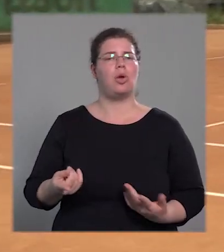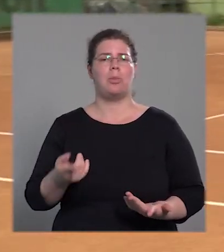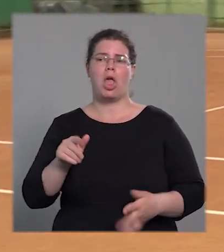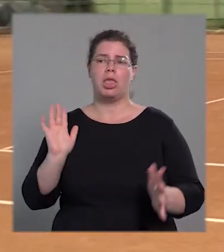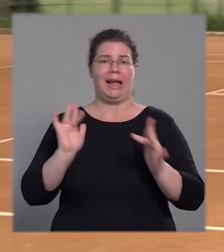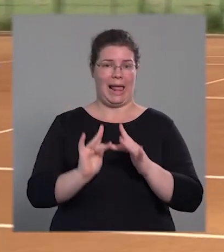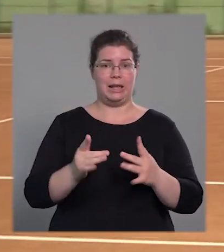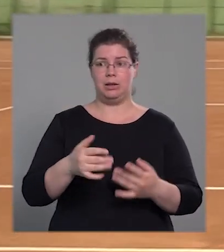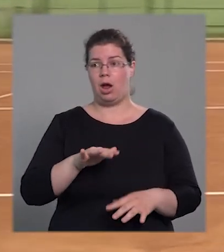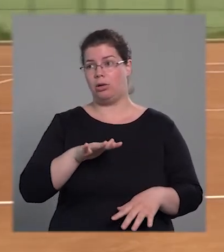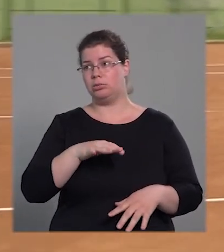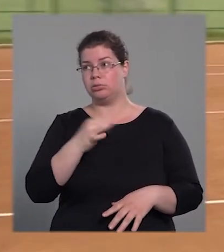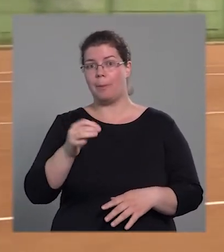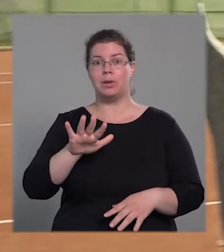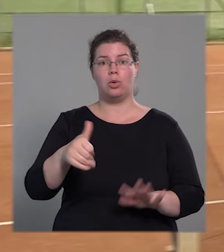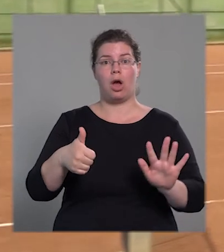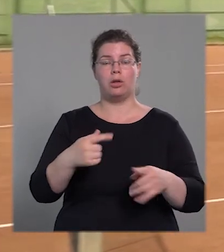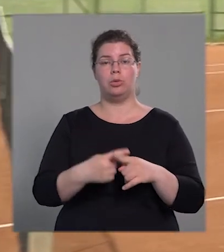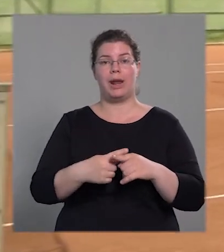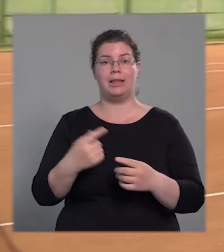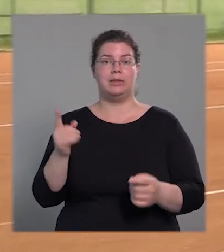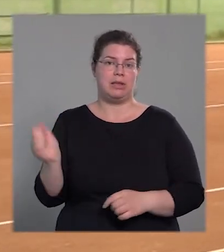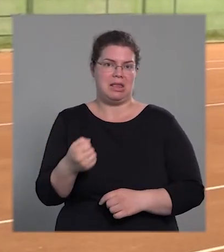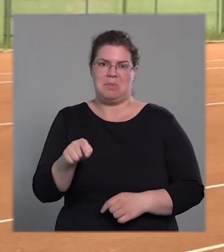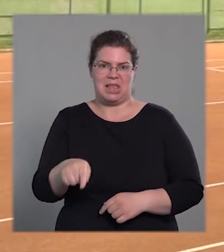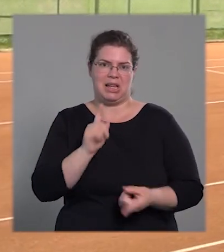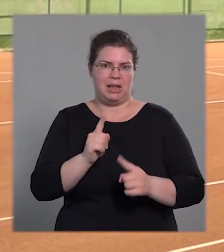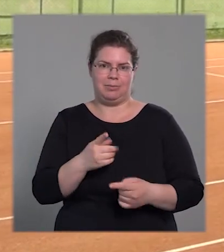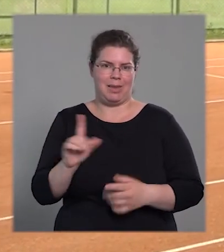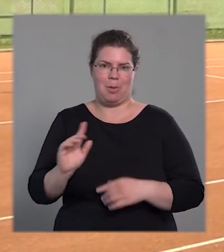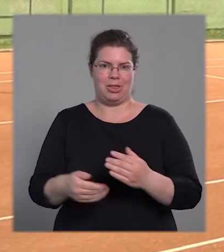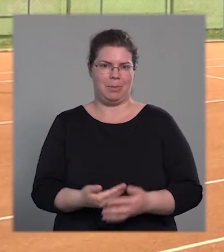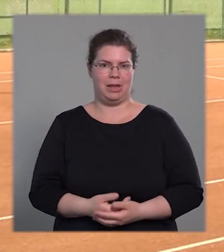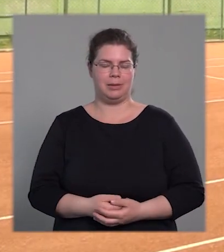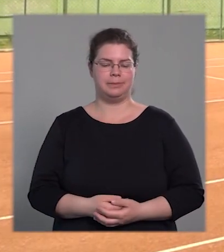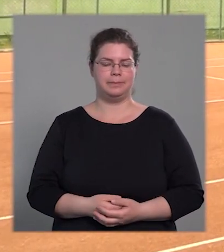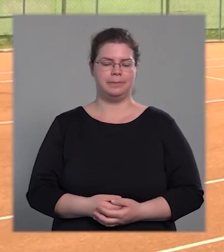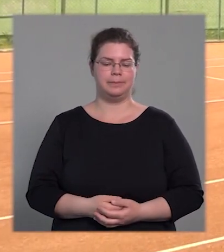ellenére, hogy napi 5-6 órát teniszezem, ezeket a játékokat semmiképpen nem hagynám ki.